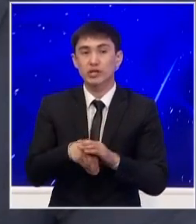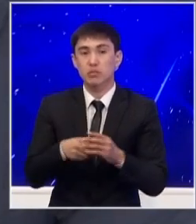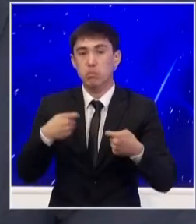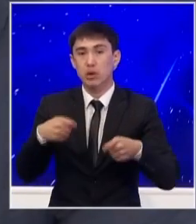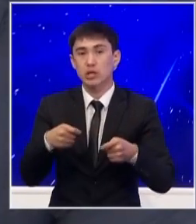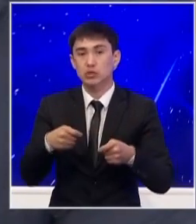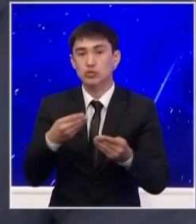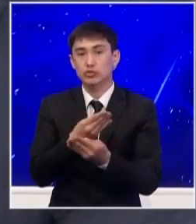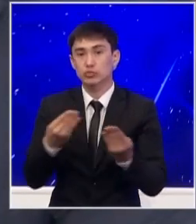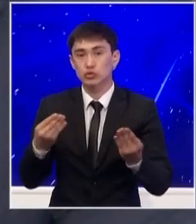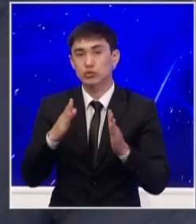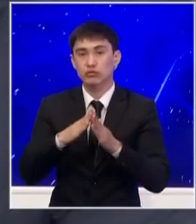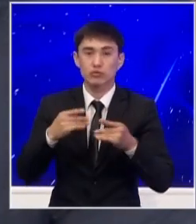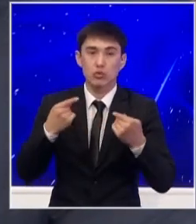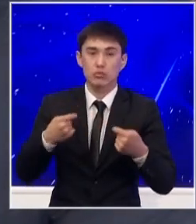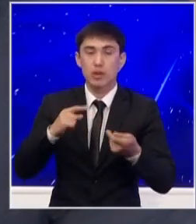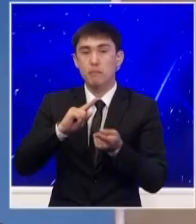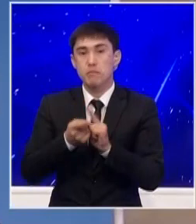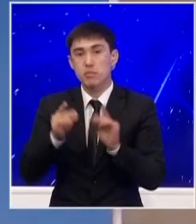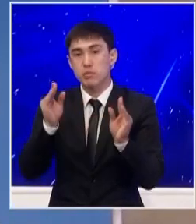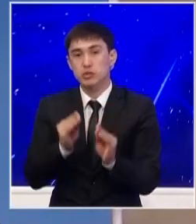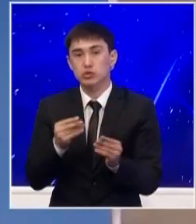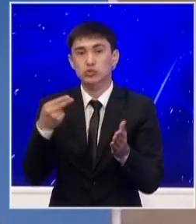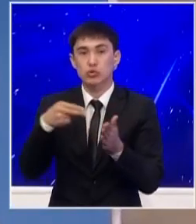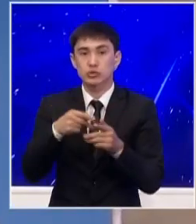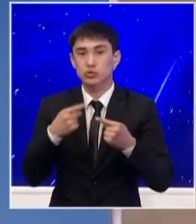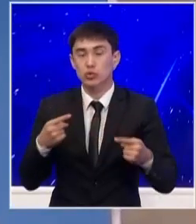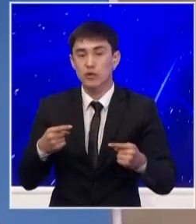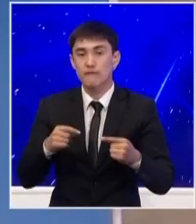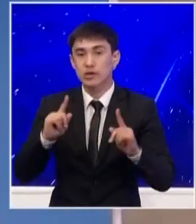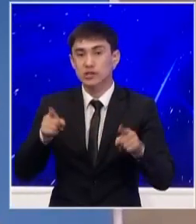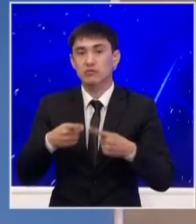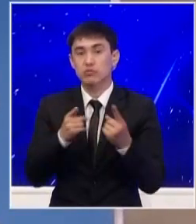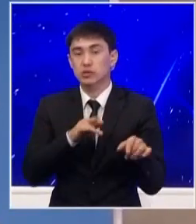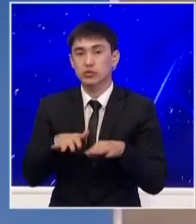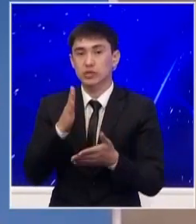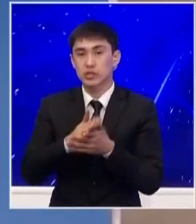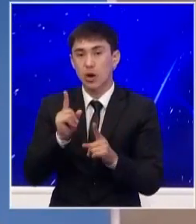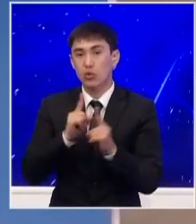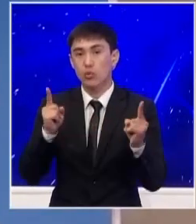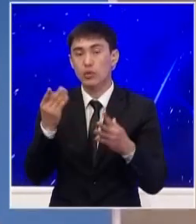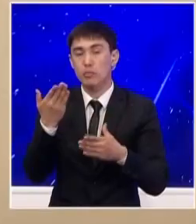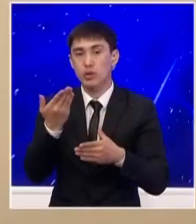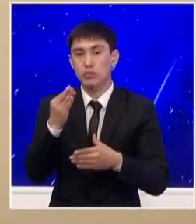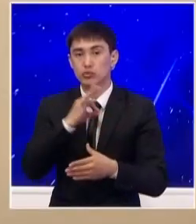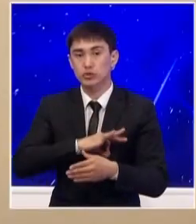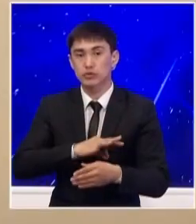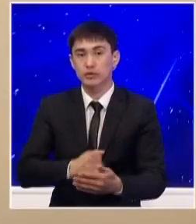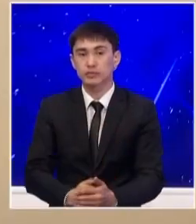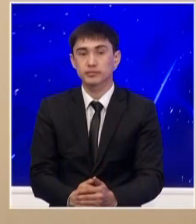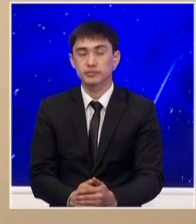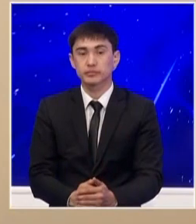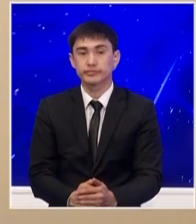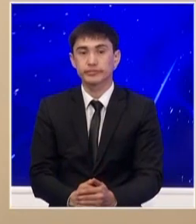продажу части имущества, обмен на жилье меньшей стоимостью и другое. В восстановительной процедуре есть огромное преимущество.